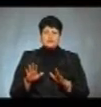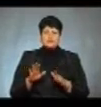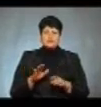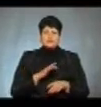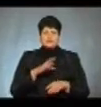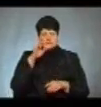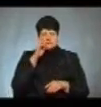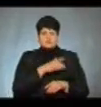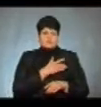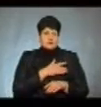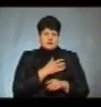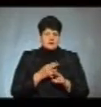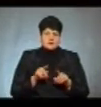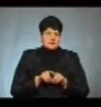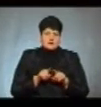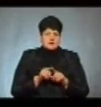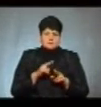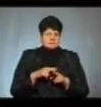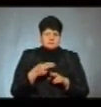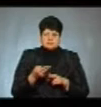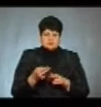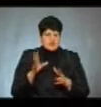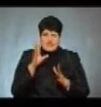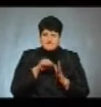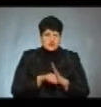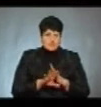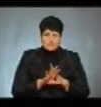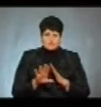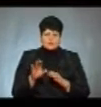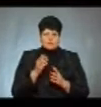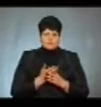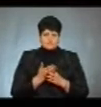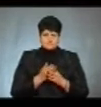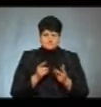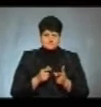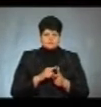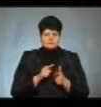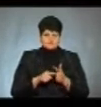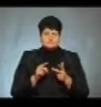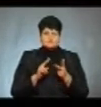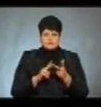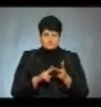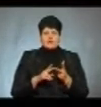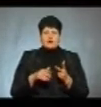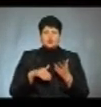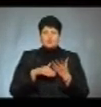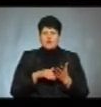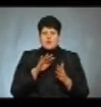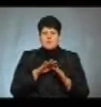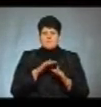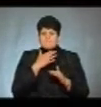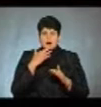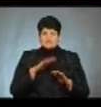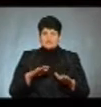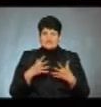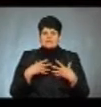Муніципальна няня також, компенсація по муніципальній няні не враховується, сукупний дохід. Допомога оця, яка буде багатодітним